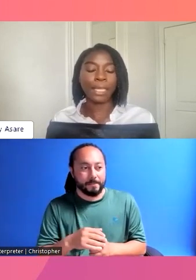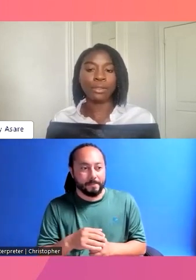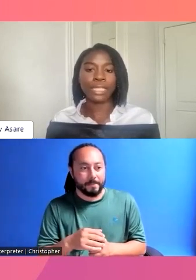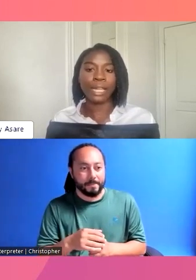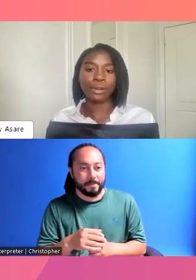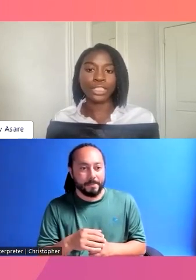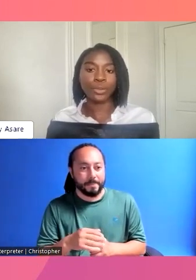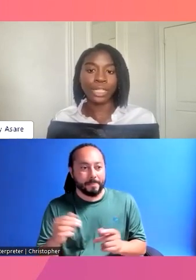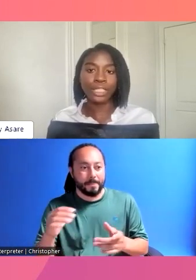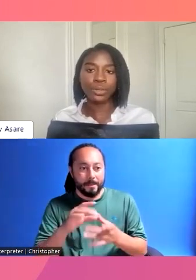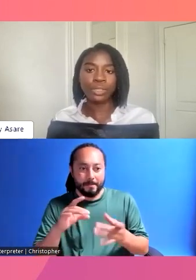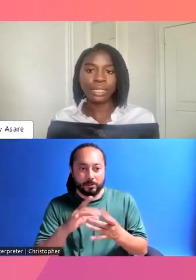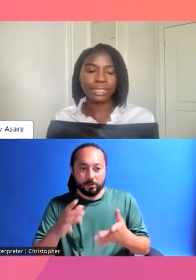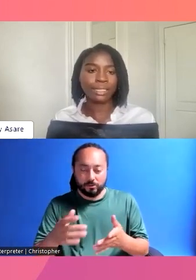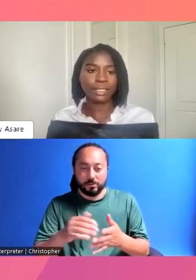Essentiellement,